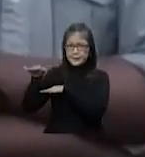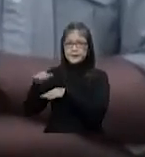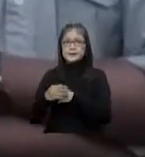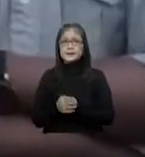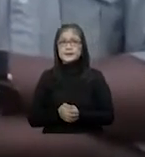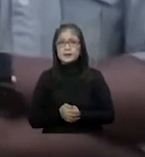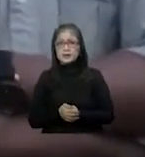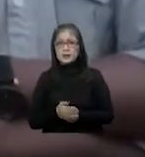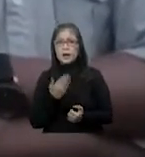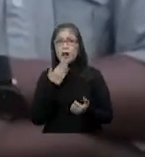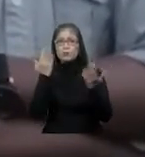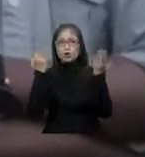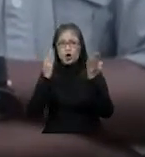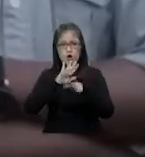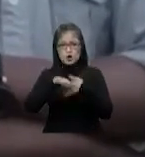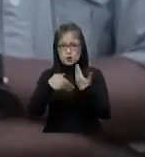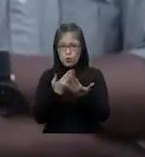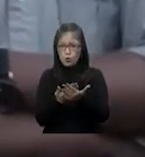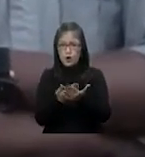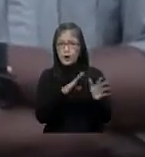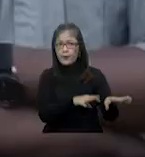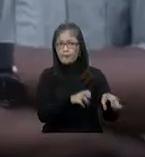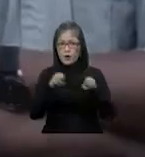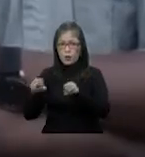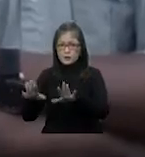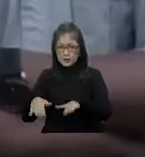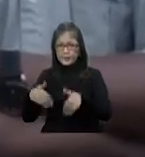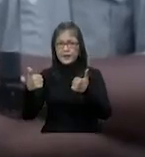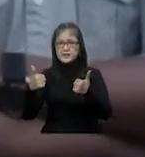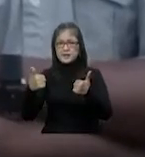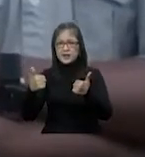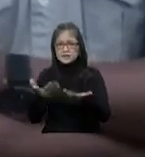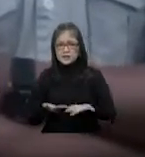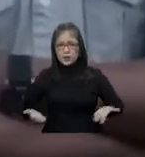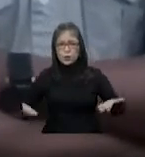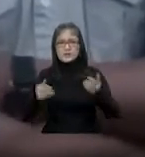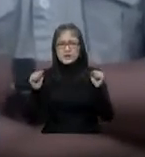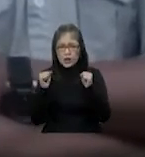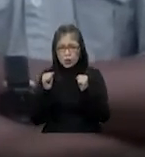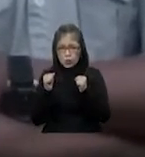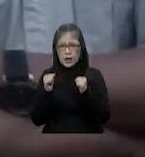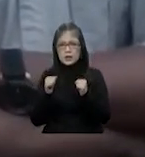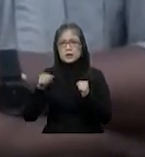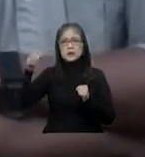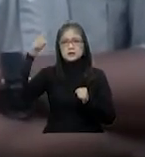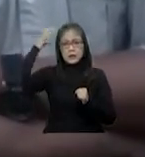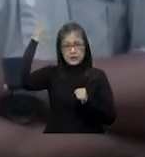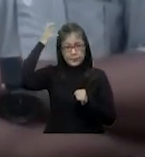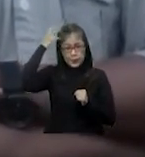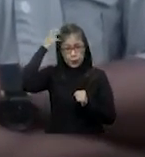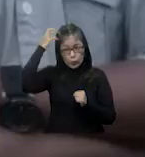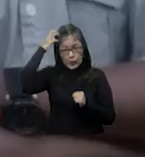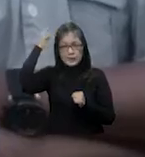Alhamdulillah semua dapat ditangani, juga wajar tanya, paling juga ada benturan trauma di kepala, di dada, ada